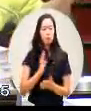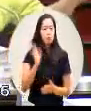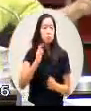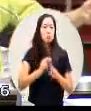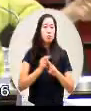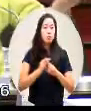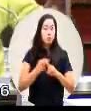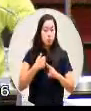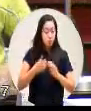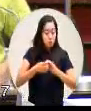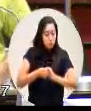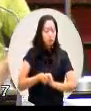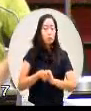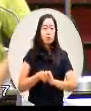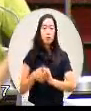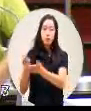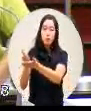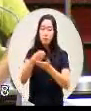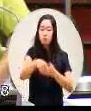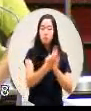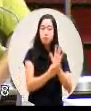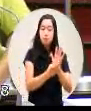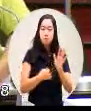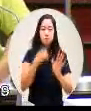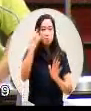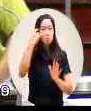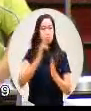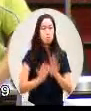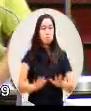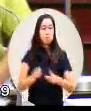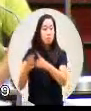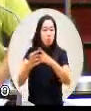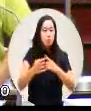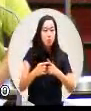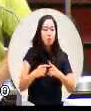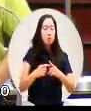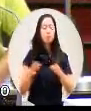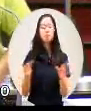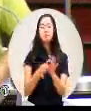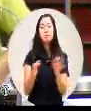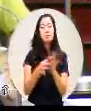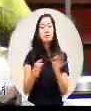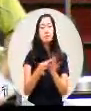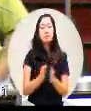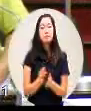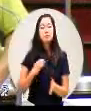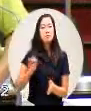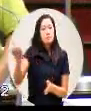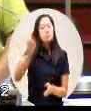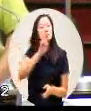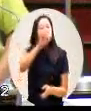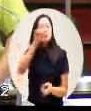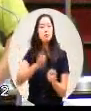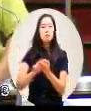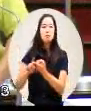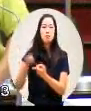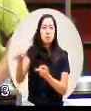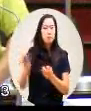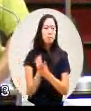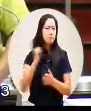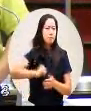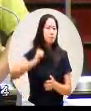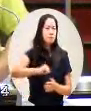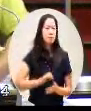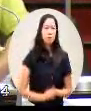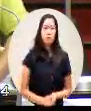以有必要请他来说明。我看啊，今天没有来也没有关系啦，人家够拢厉害啦，一种动作啊，